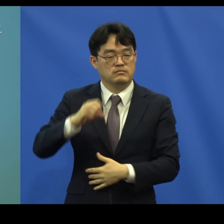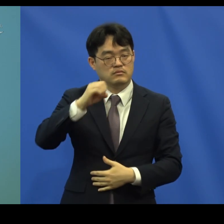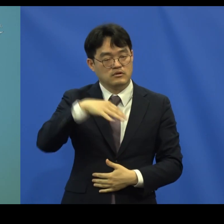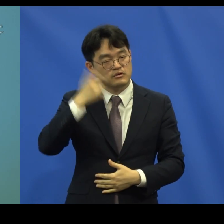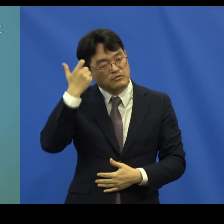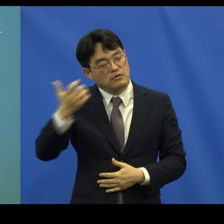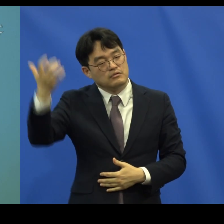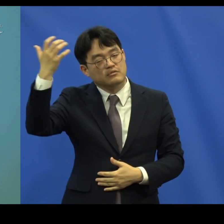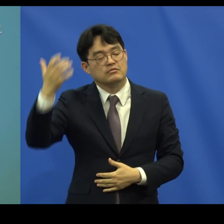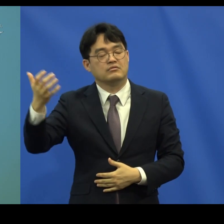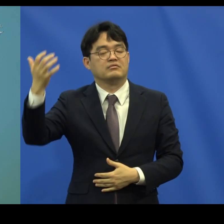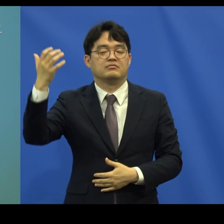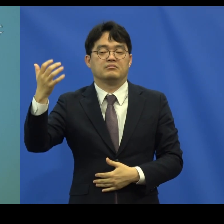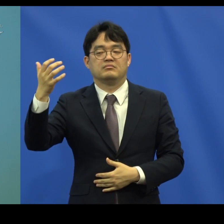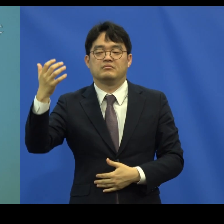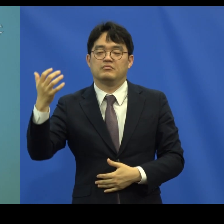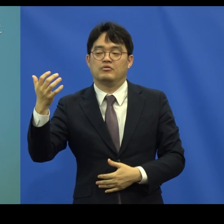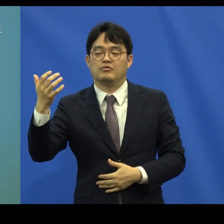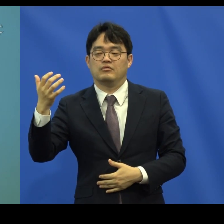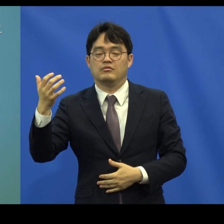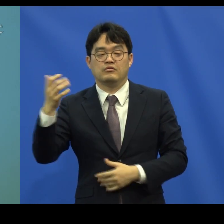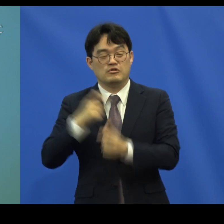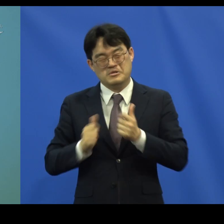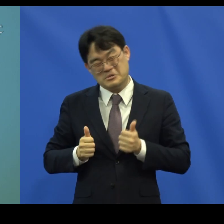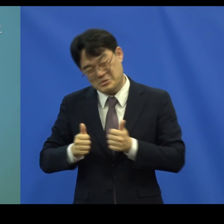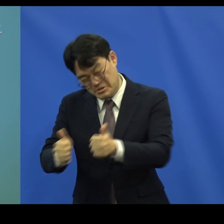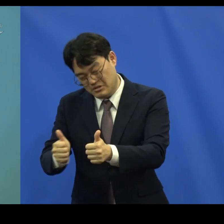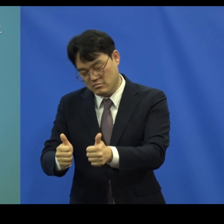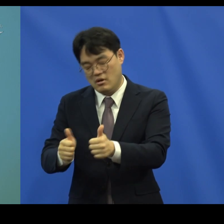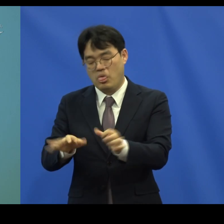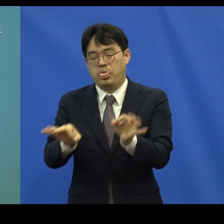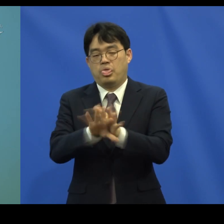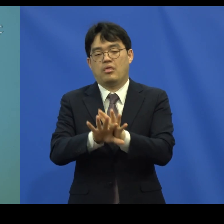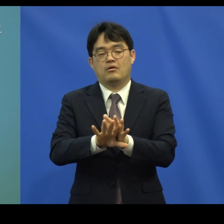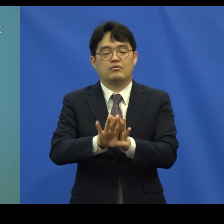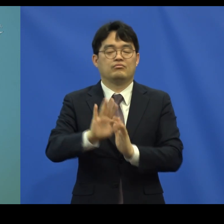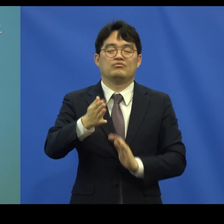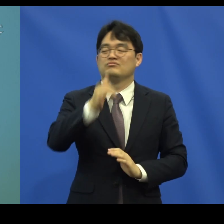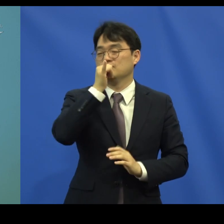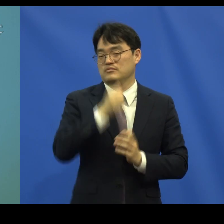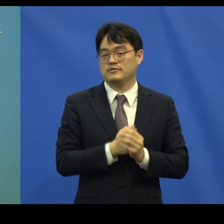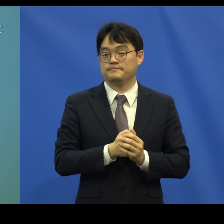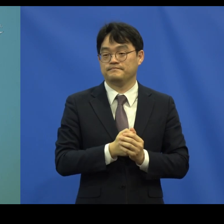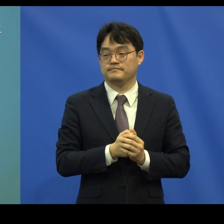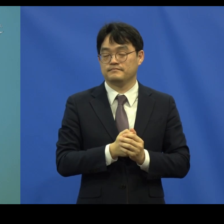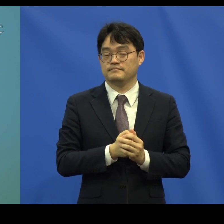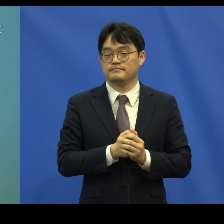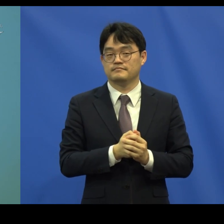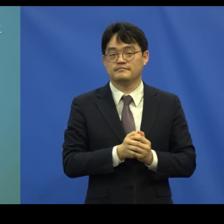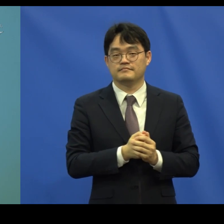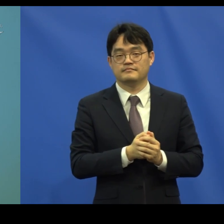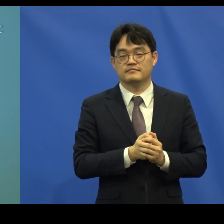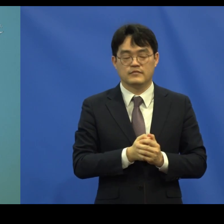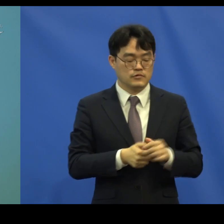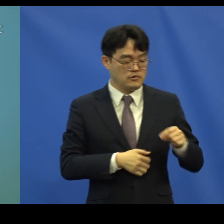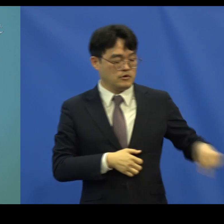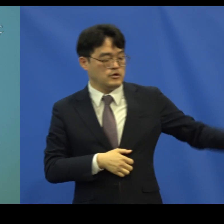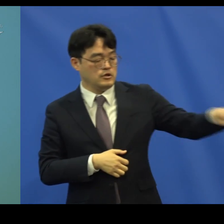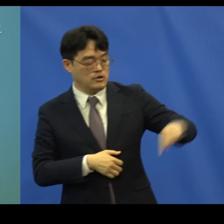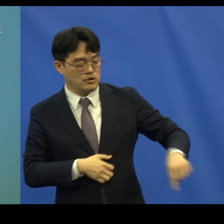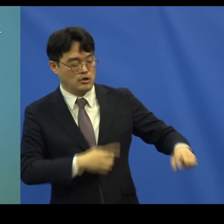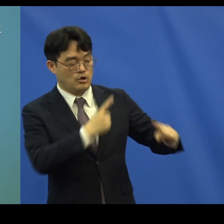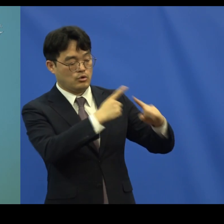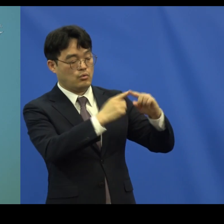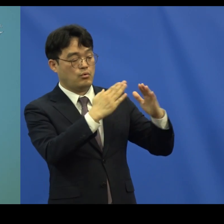느슨해질 위험성이 굉장히 많은 거죠. 그래서 사대교회는 거짓 교훈을 가르친 거짓 교사에 대한 언급이 없습니다. 다른 그